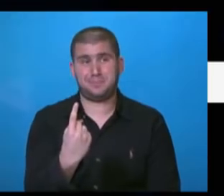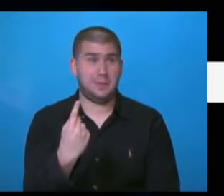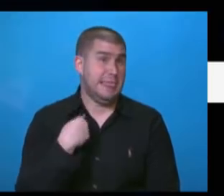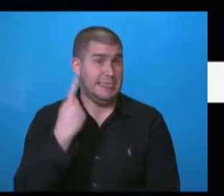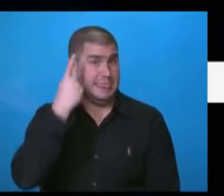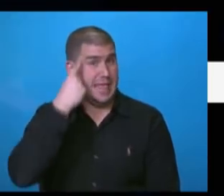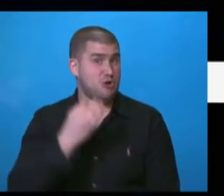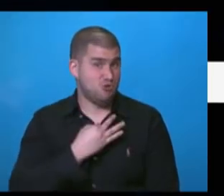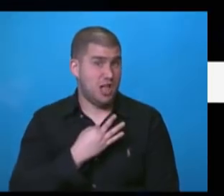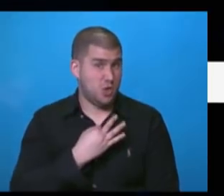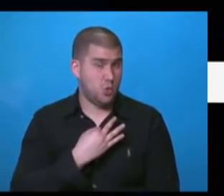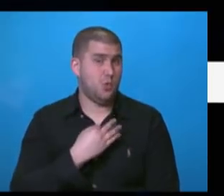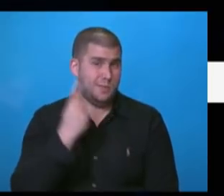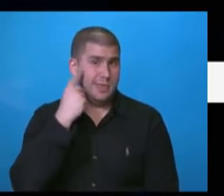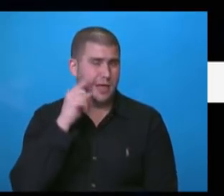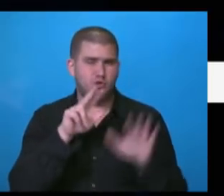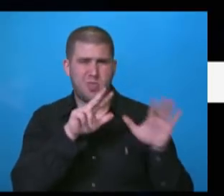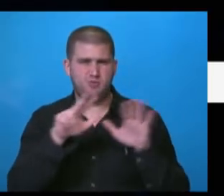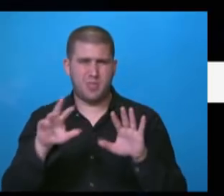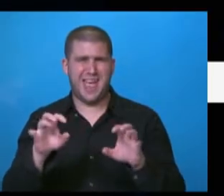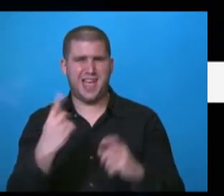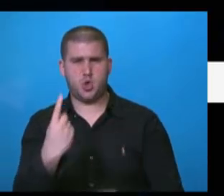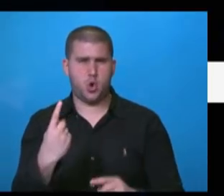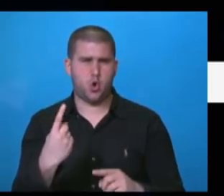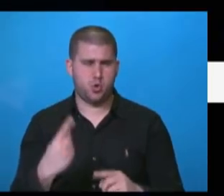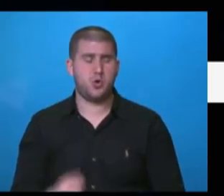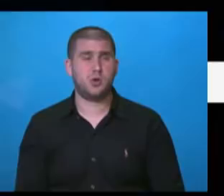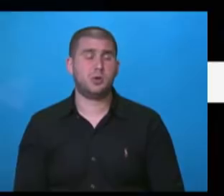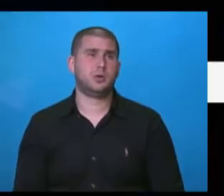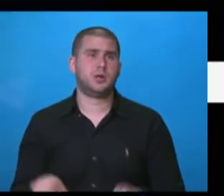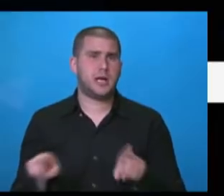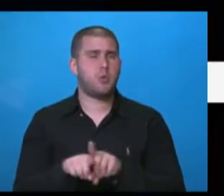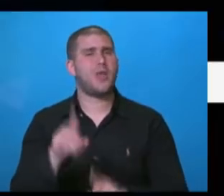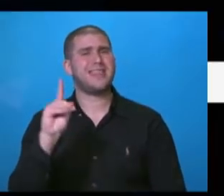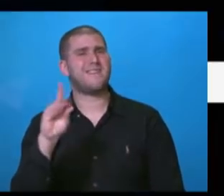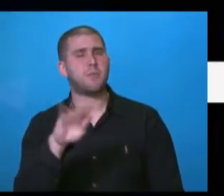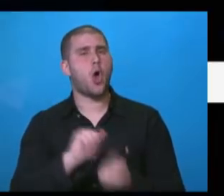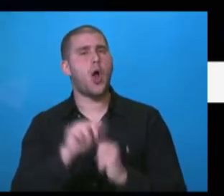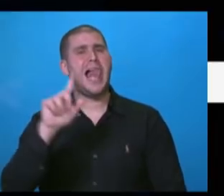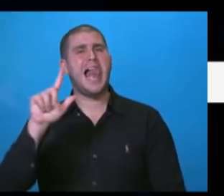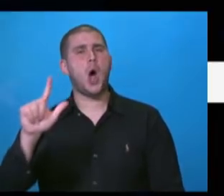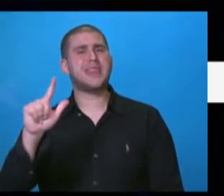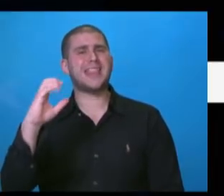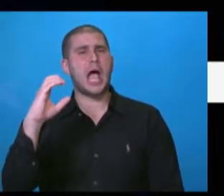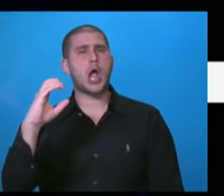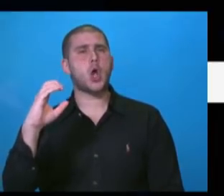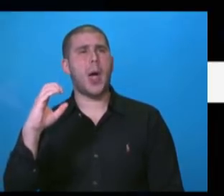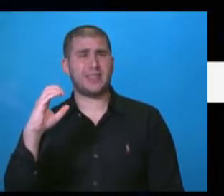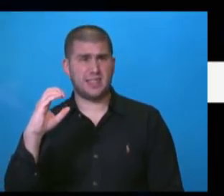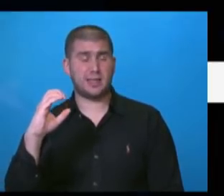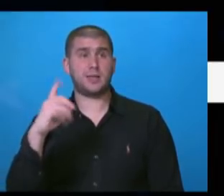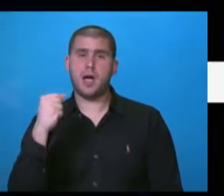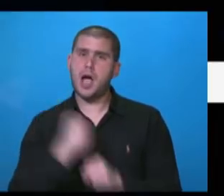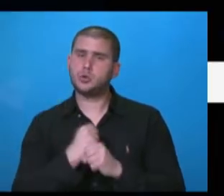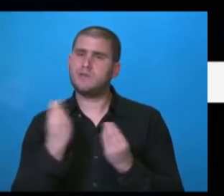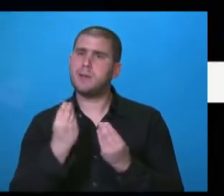שלדעתנו, אני אומר לדעתנו, לדעת כאן 88, אומנים כמו דייוויד בואי או ליאונרד כהן, שעשו דברים מאוד